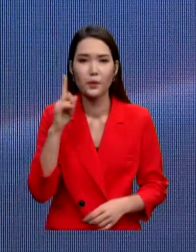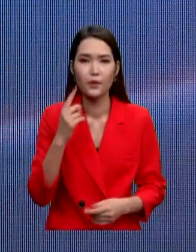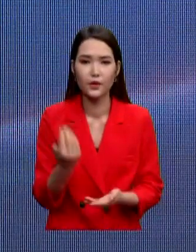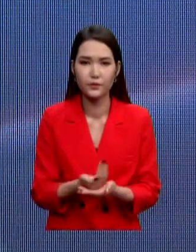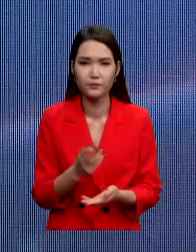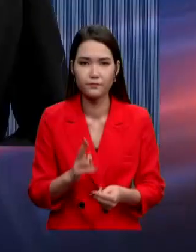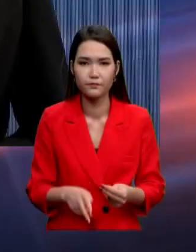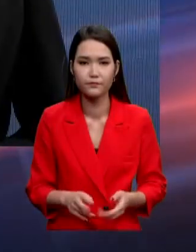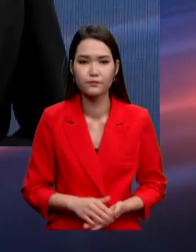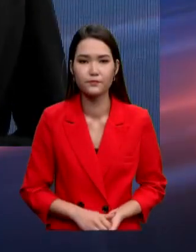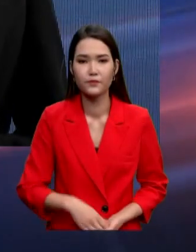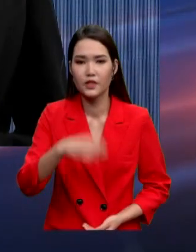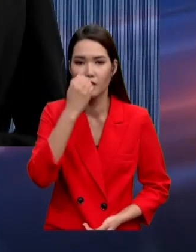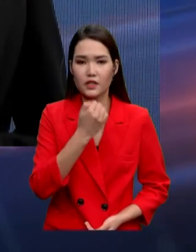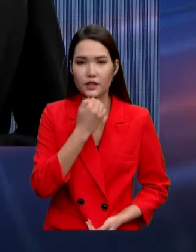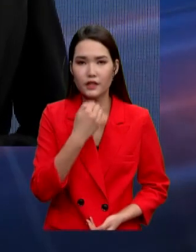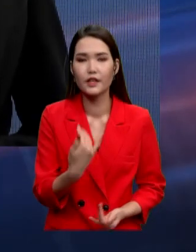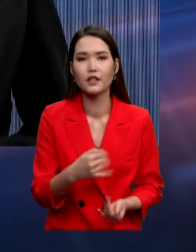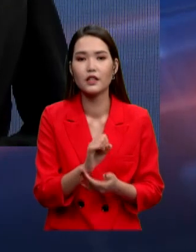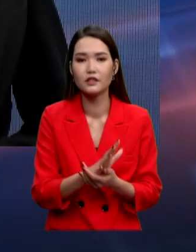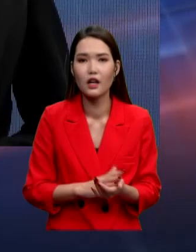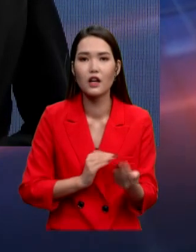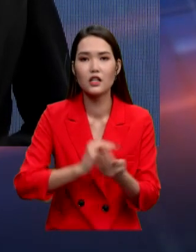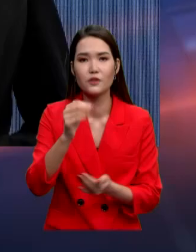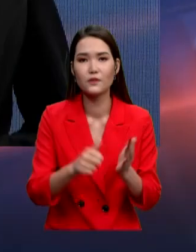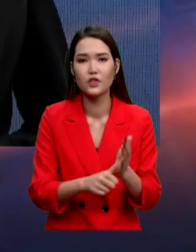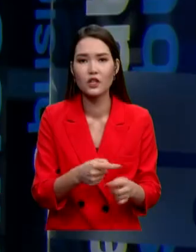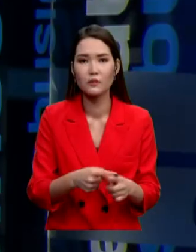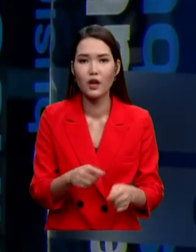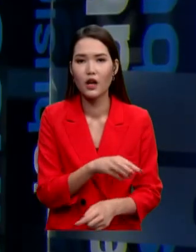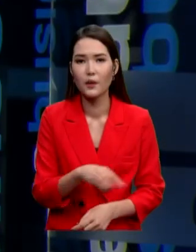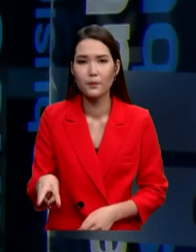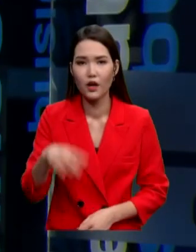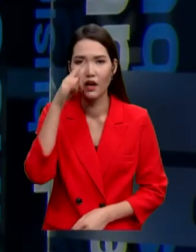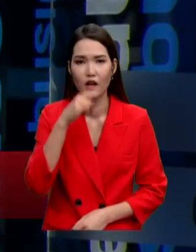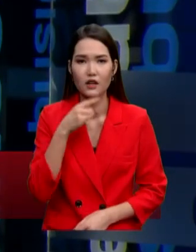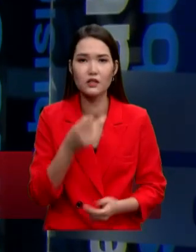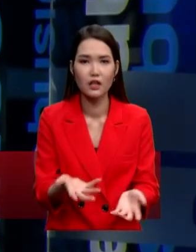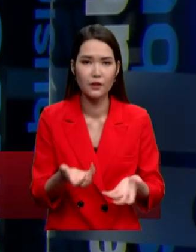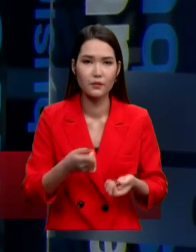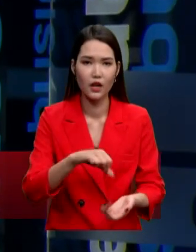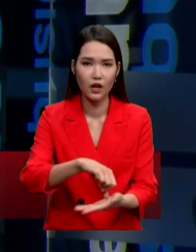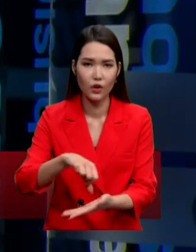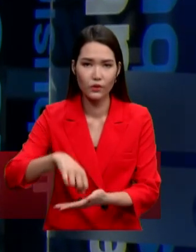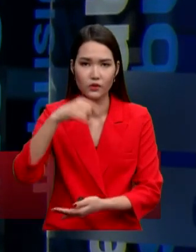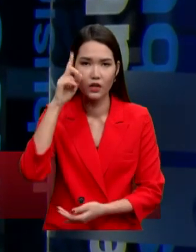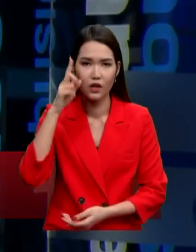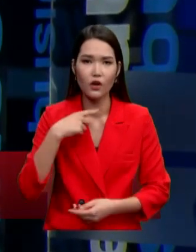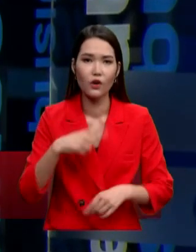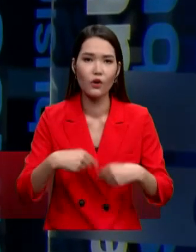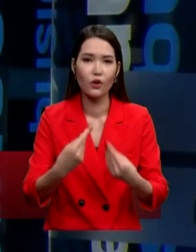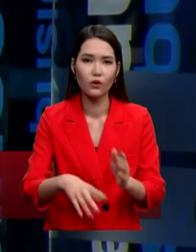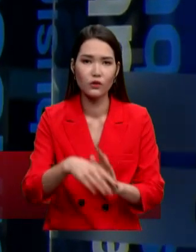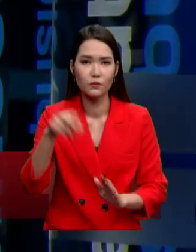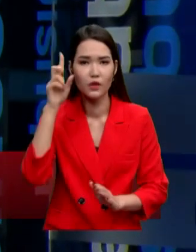Мадина. Спасибо, Сауле. Итак, свыше 6,5 миллионов казахстанцев приняли участие в голосовании на